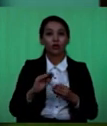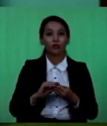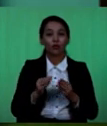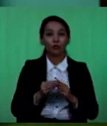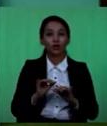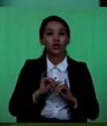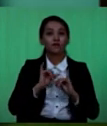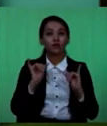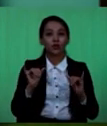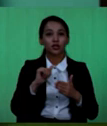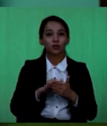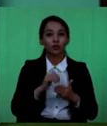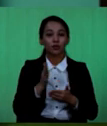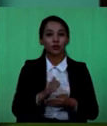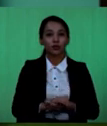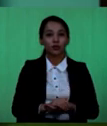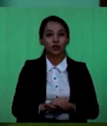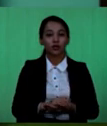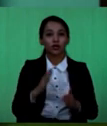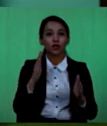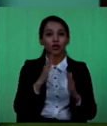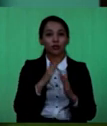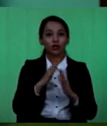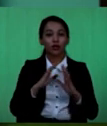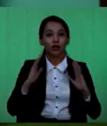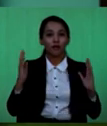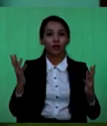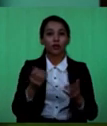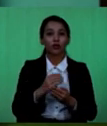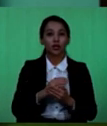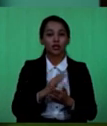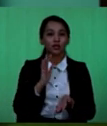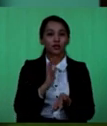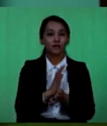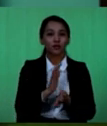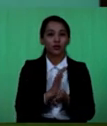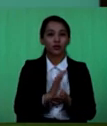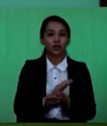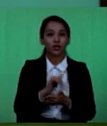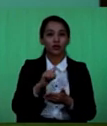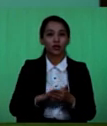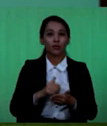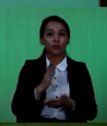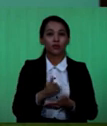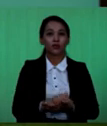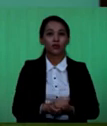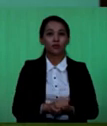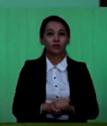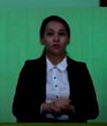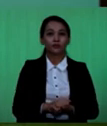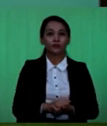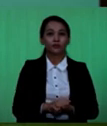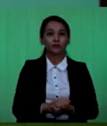muammolarni keltirib chiqarmoqda. Atrof muhitni, ekologiyani ifloslantirishga sabab bo'lmoqda.